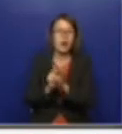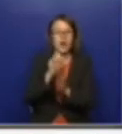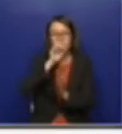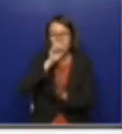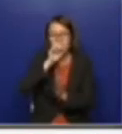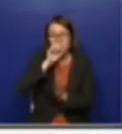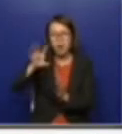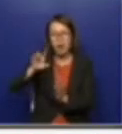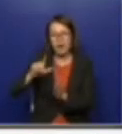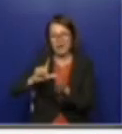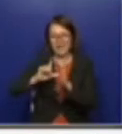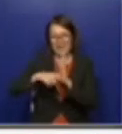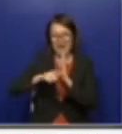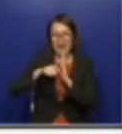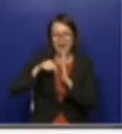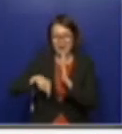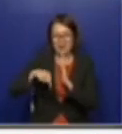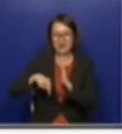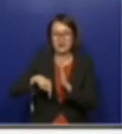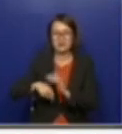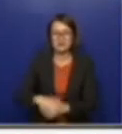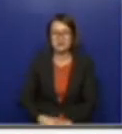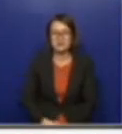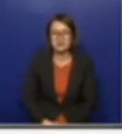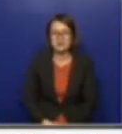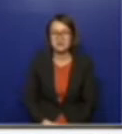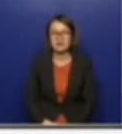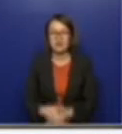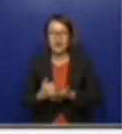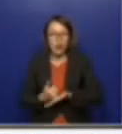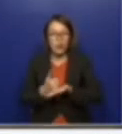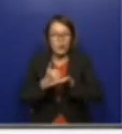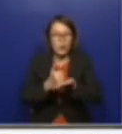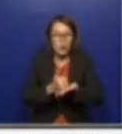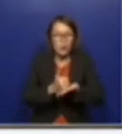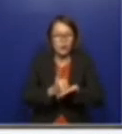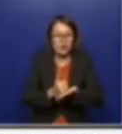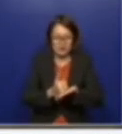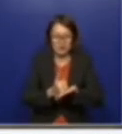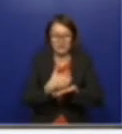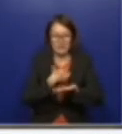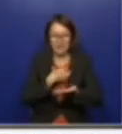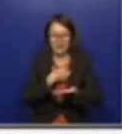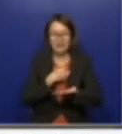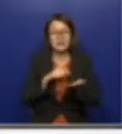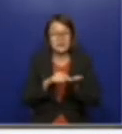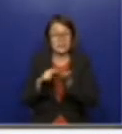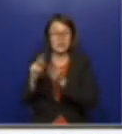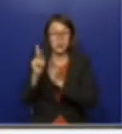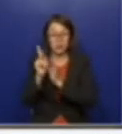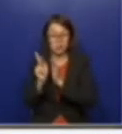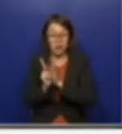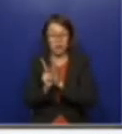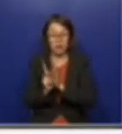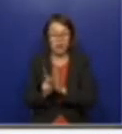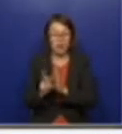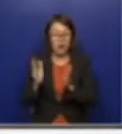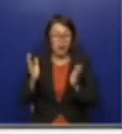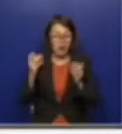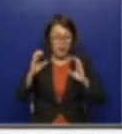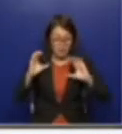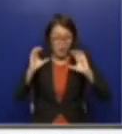แทนราษฎรที่เราเขียนขึ้นมารองรับในการช่วยเหลือผู้มีสิทธิ์เสนอกฎหมายนะครับมีหน่วยงานของรัฐเข้าไปช่ว